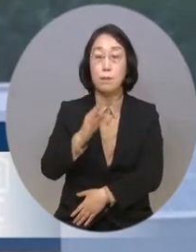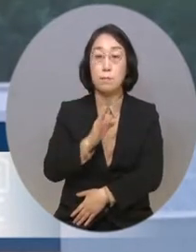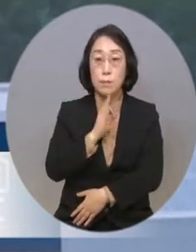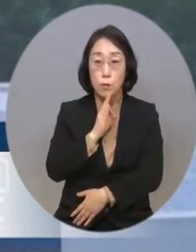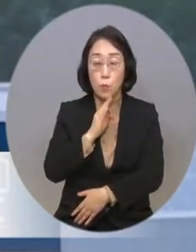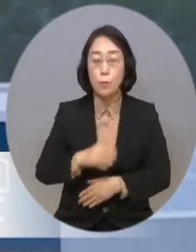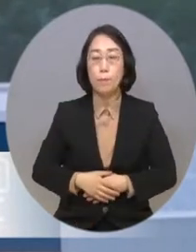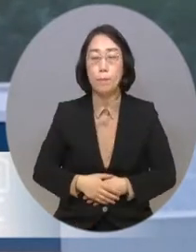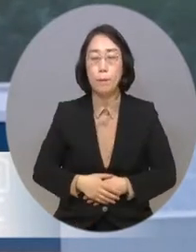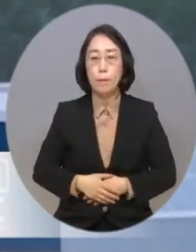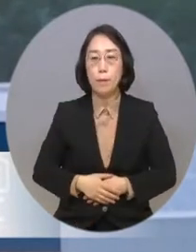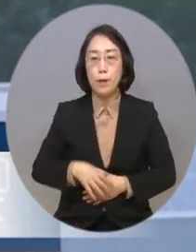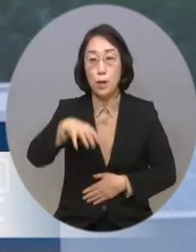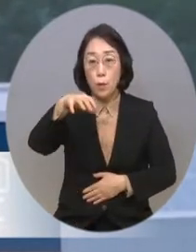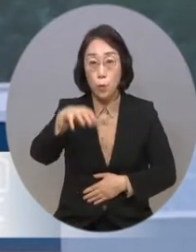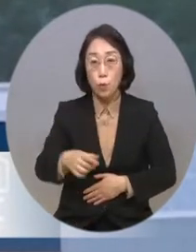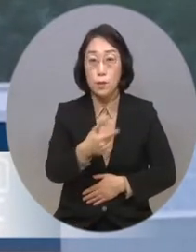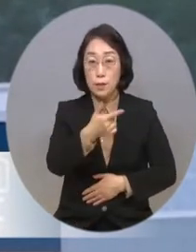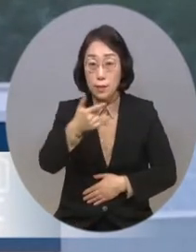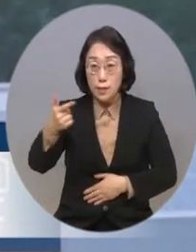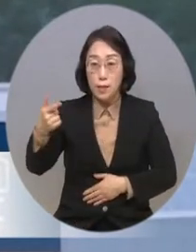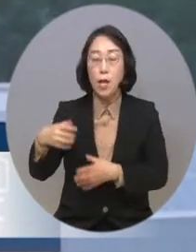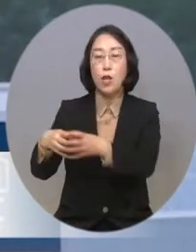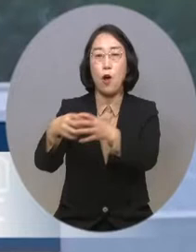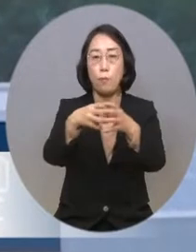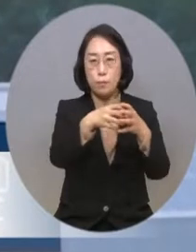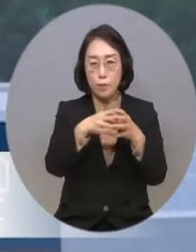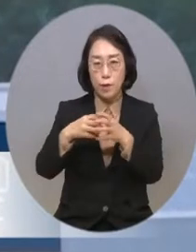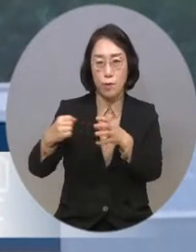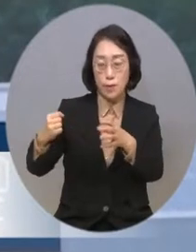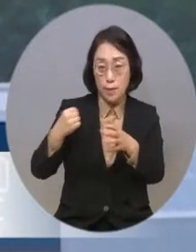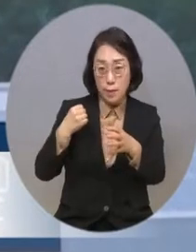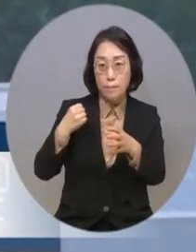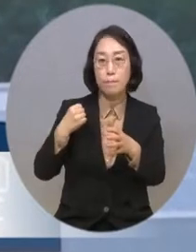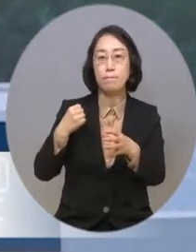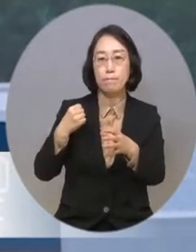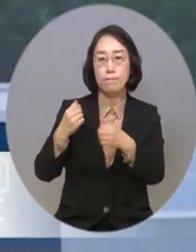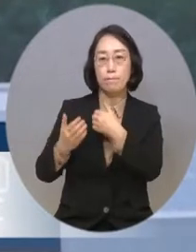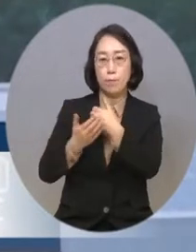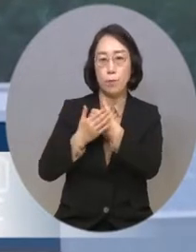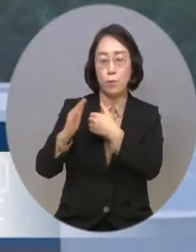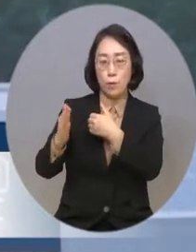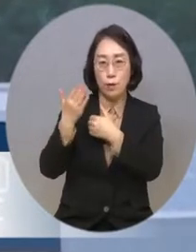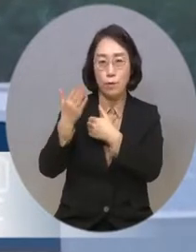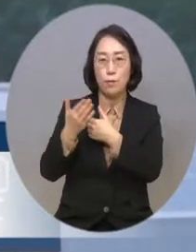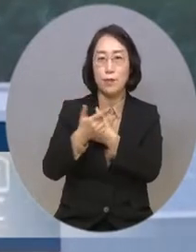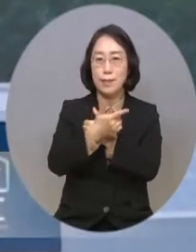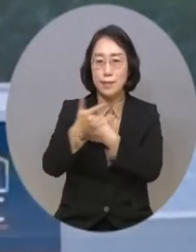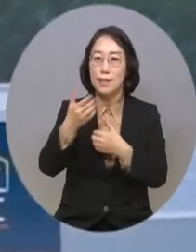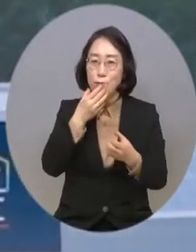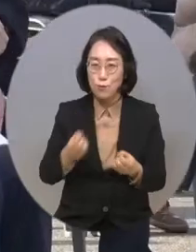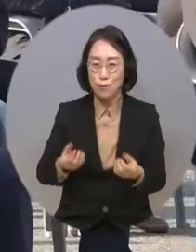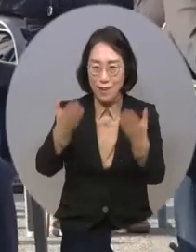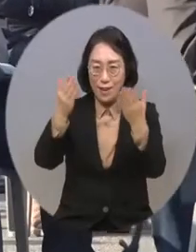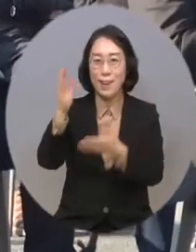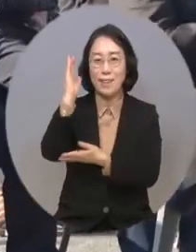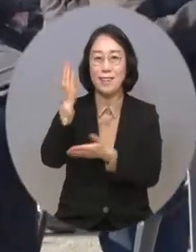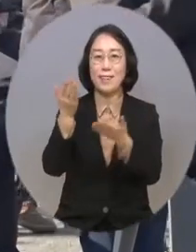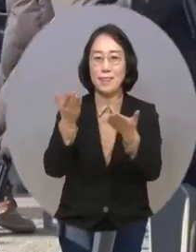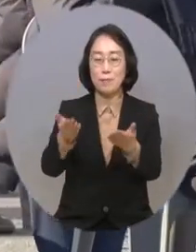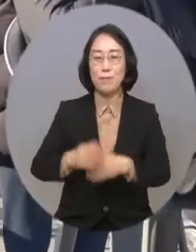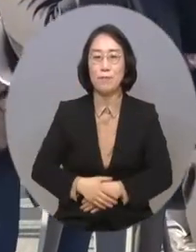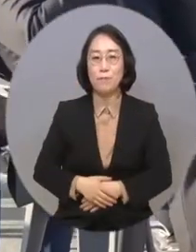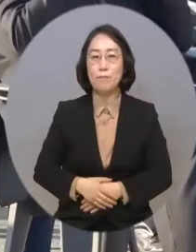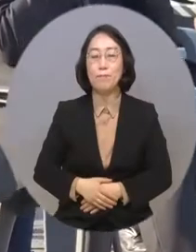태안군을 커다란 성장 동력에 기반이 될 거라고 생각하고 다시 한번 축하 말씀을 드립니다. 가족